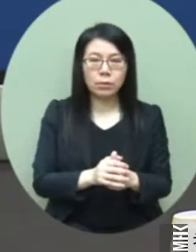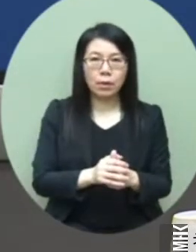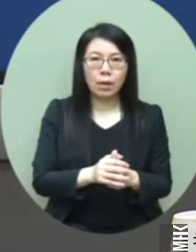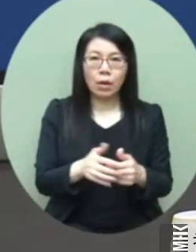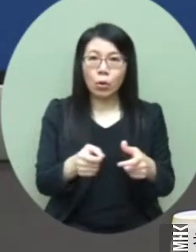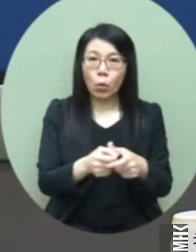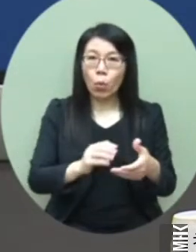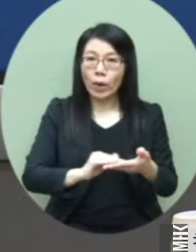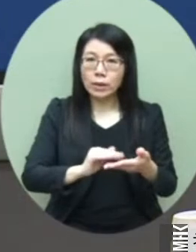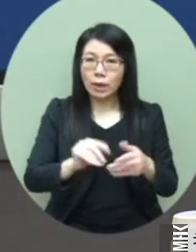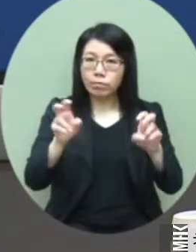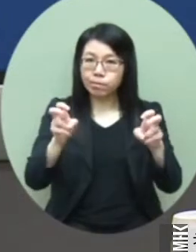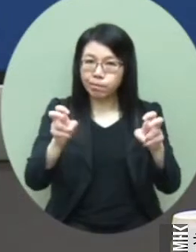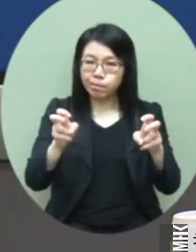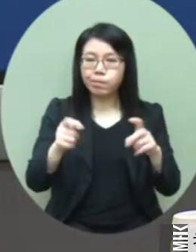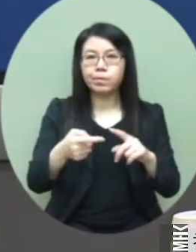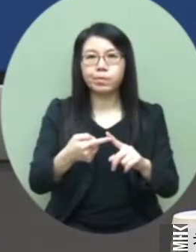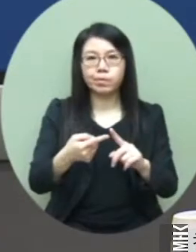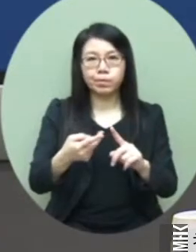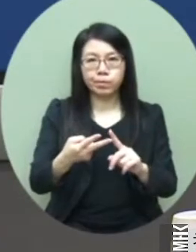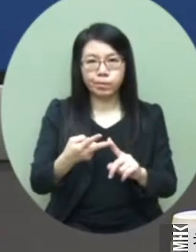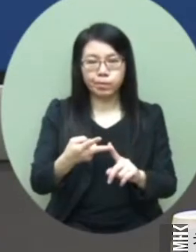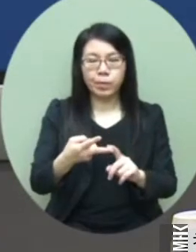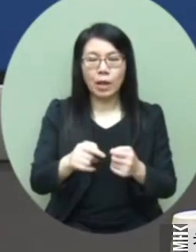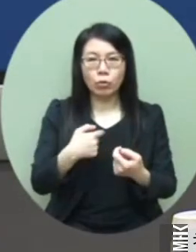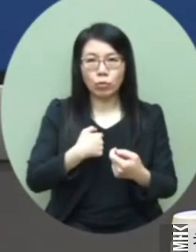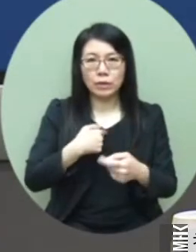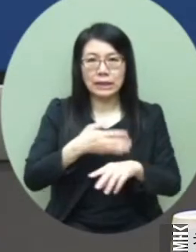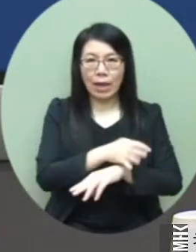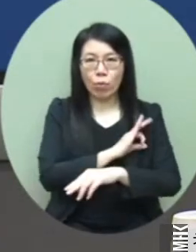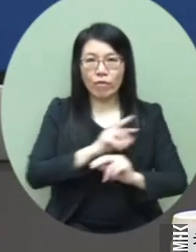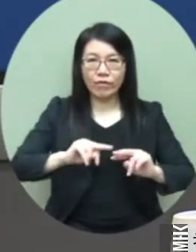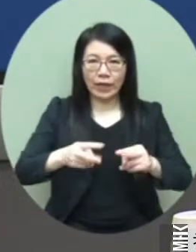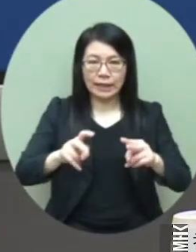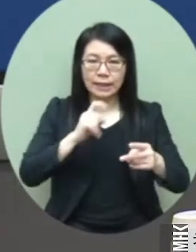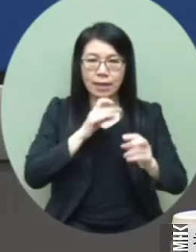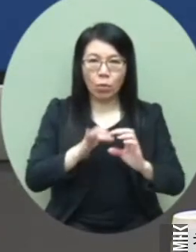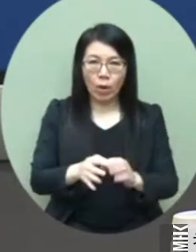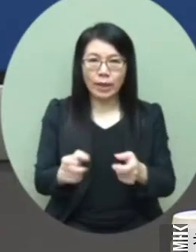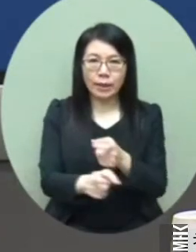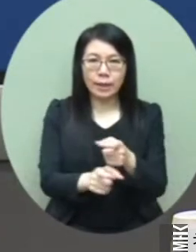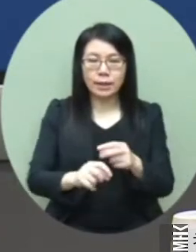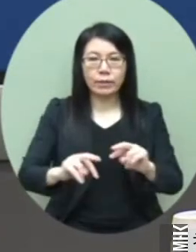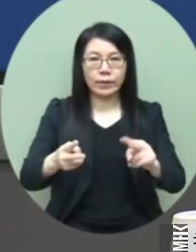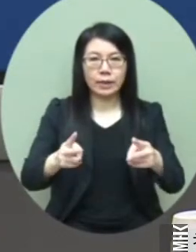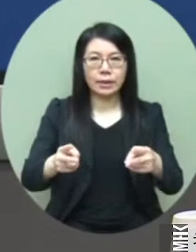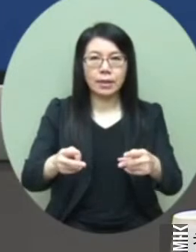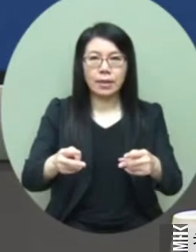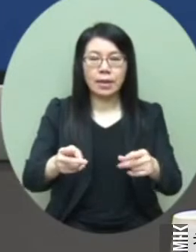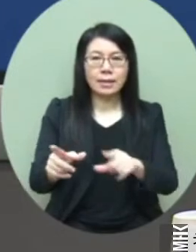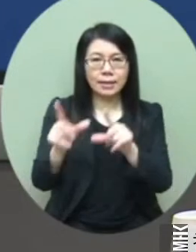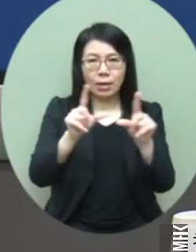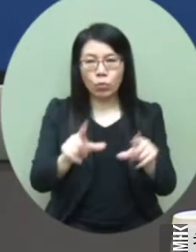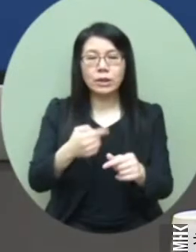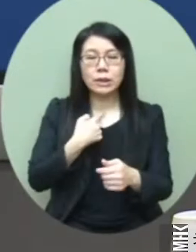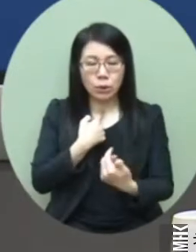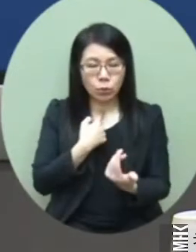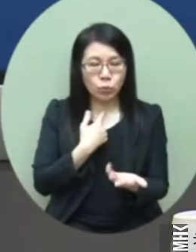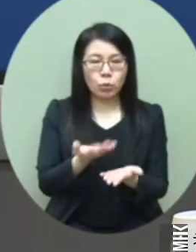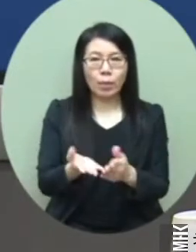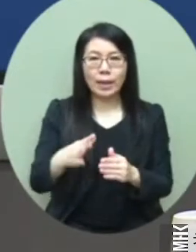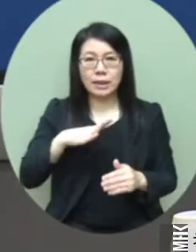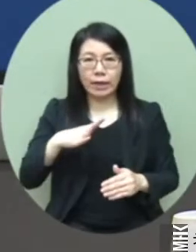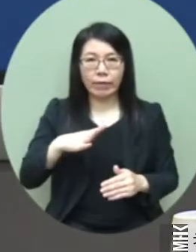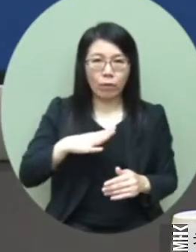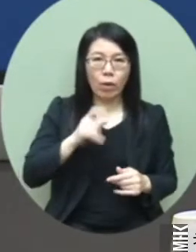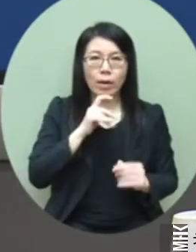一个跟社会发展、经济发展、民生的需要、民情是有关系的所以